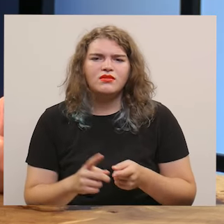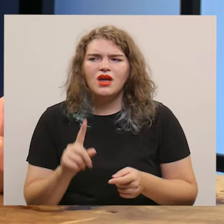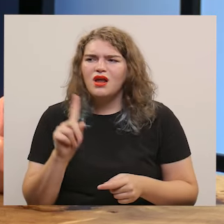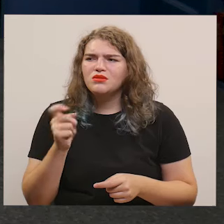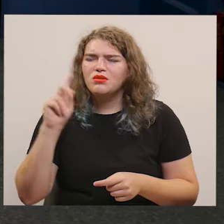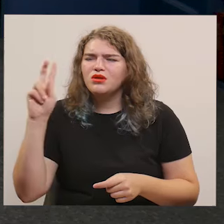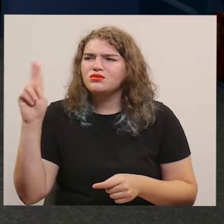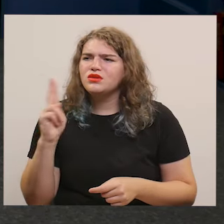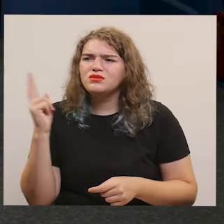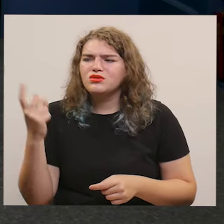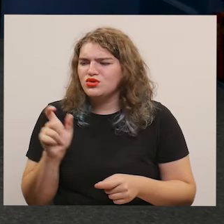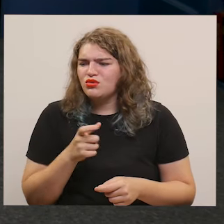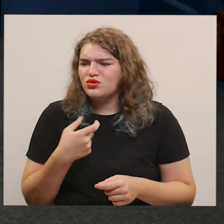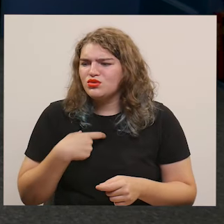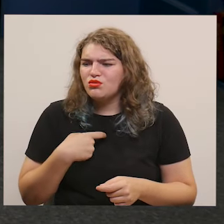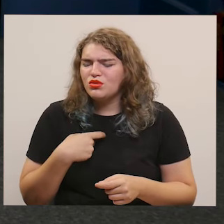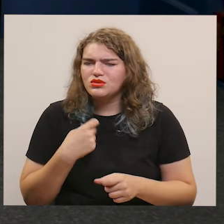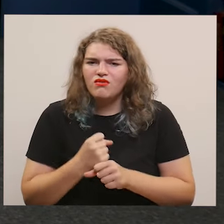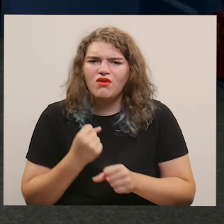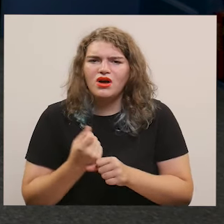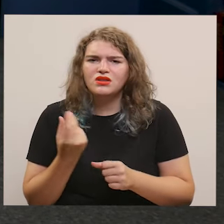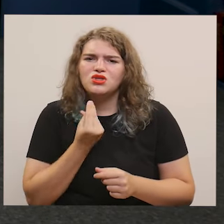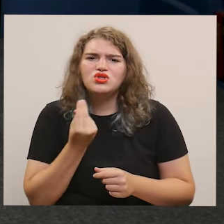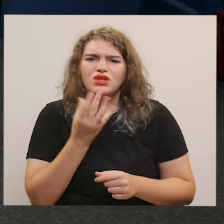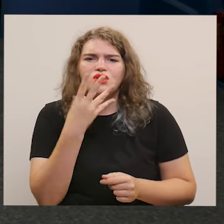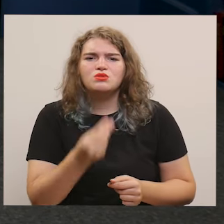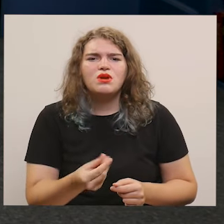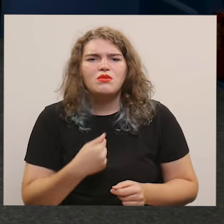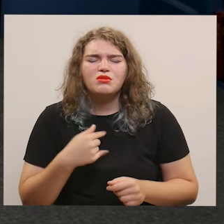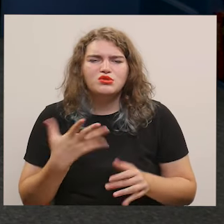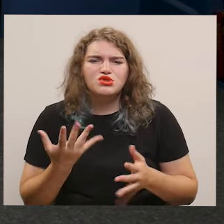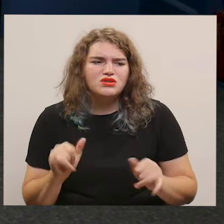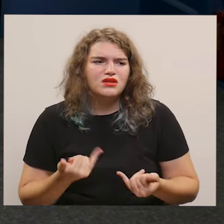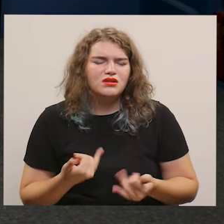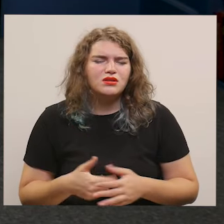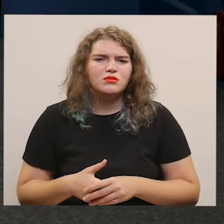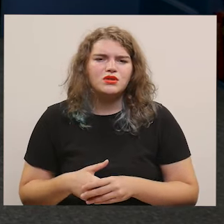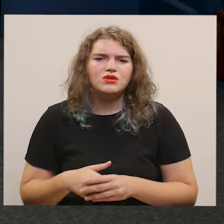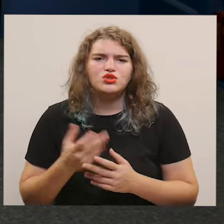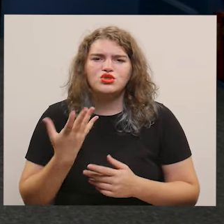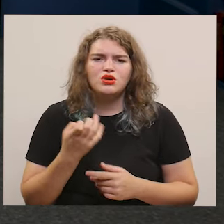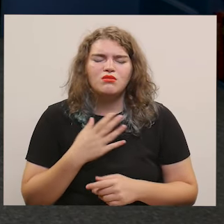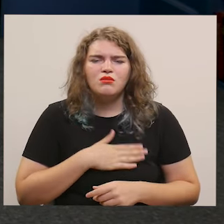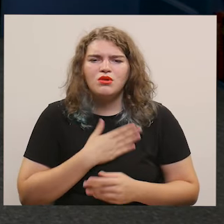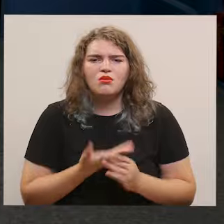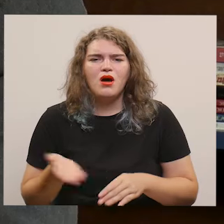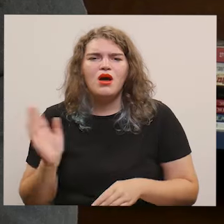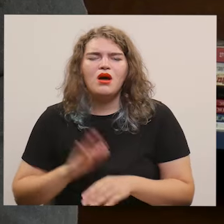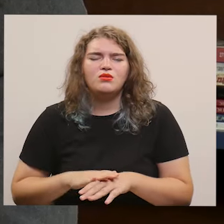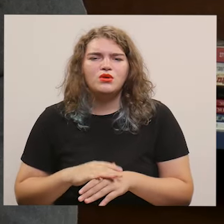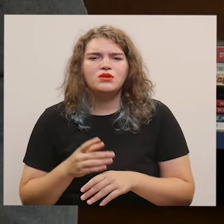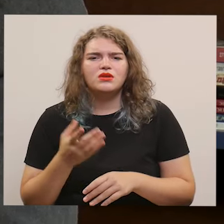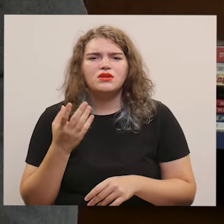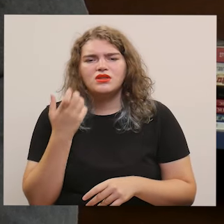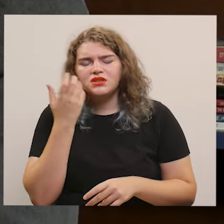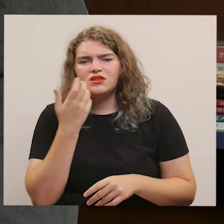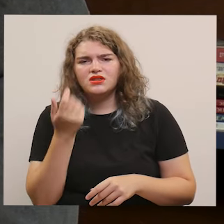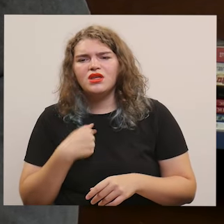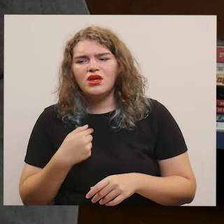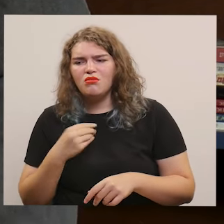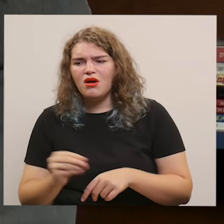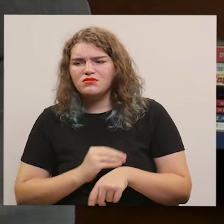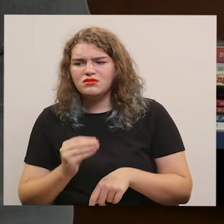fac? Ce pot să fac? De ce te-ai supărat pe mine? Ce se întâmplă? Și ce mi-a plăcut foarte mult a fost faptul că atunci când eu